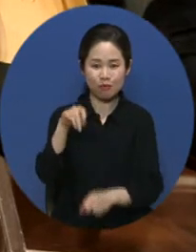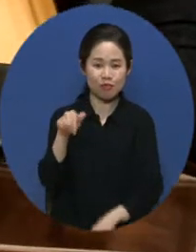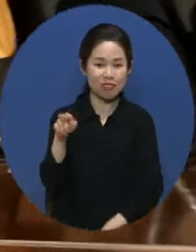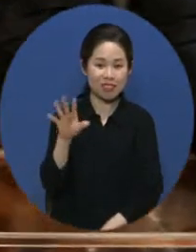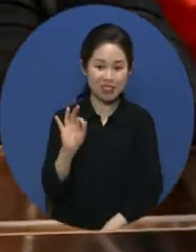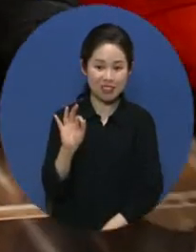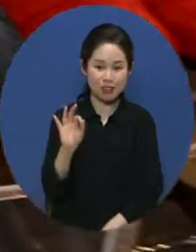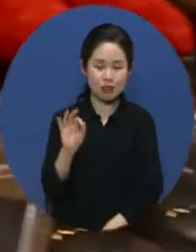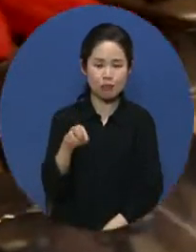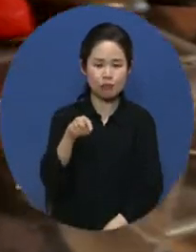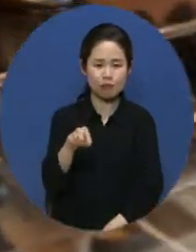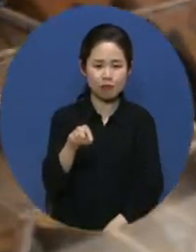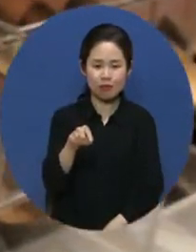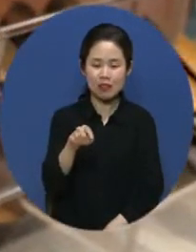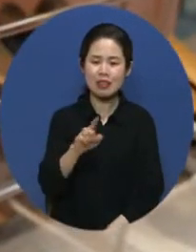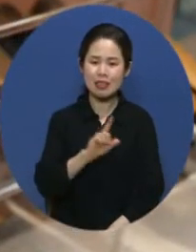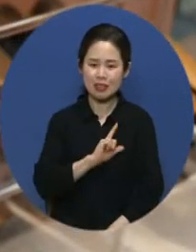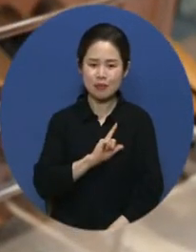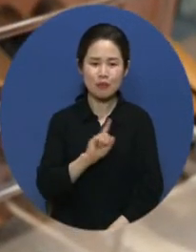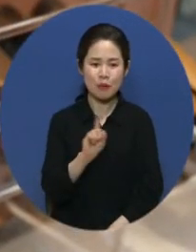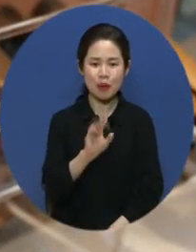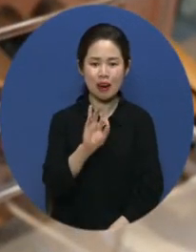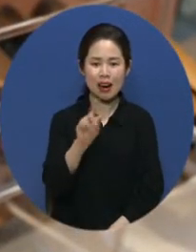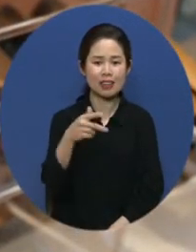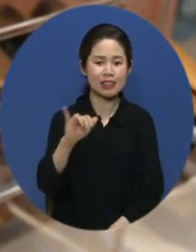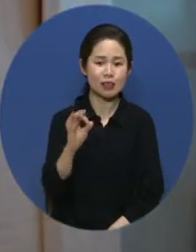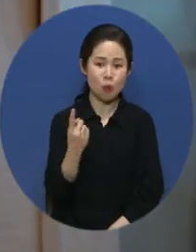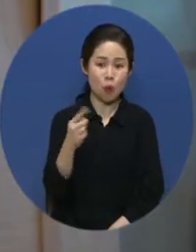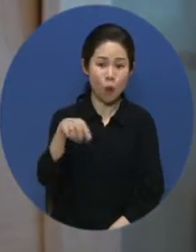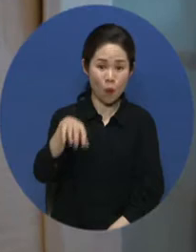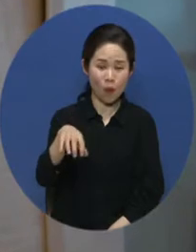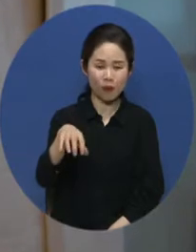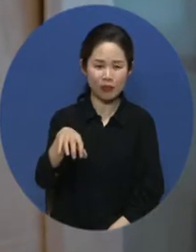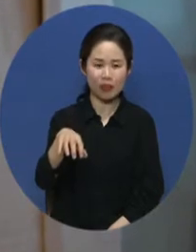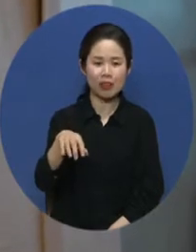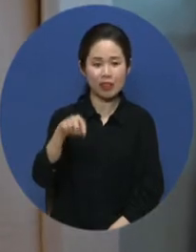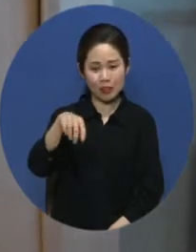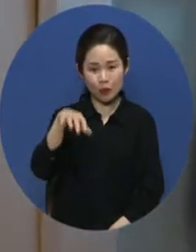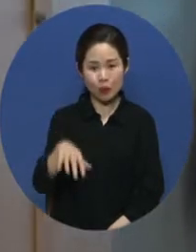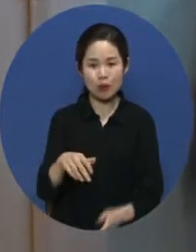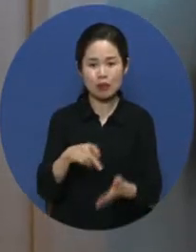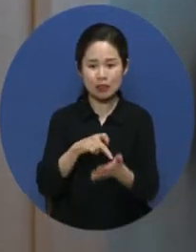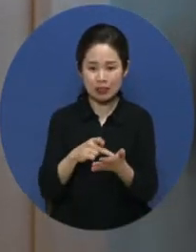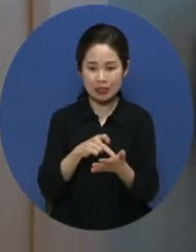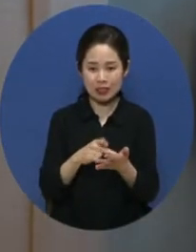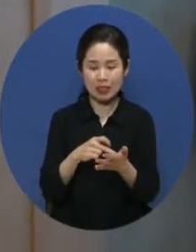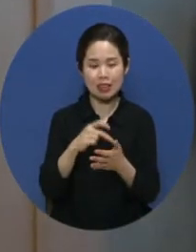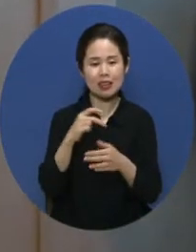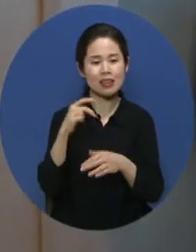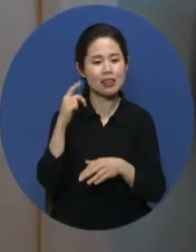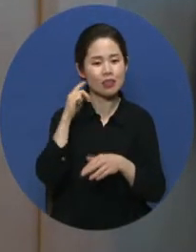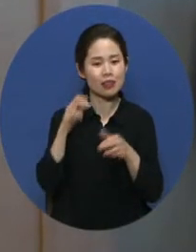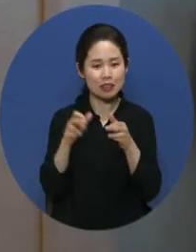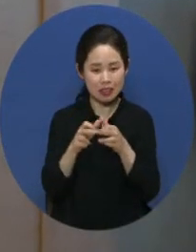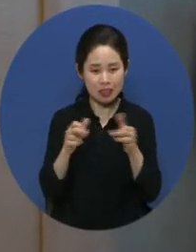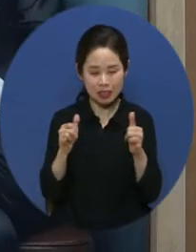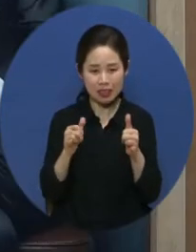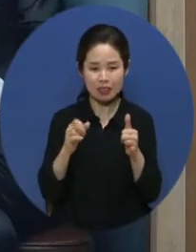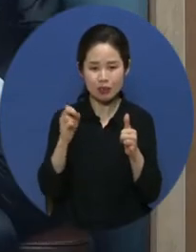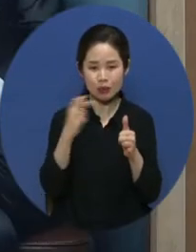브랜드로 소비자와 만나고 있는 이곳에서는 지체 청각장애인 직원과 시각장애인 대표를